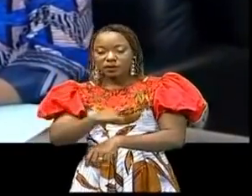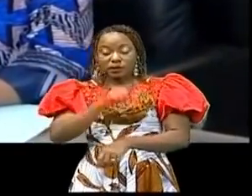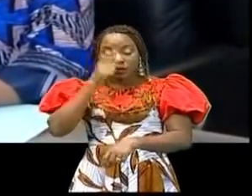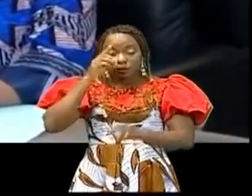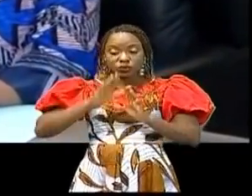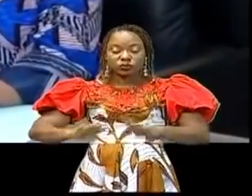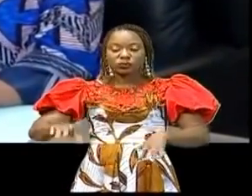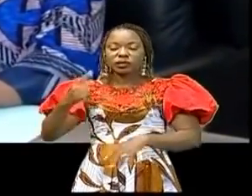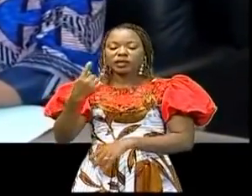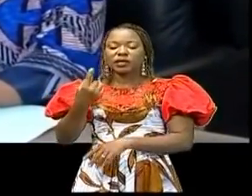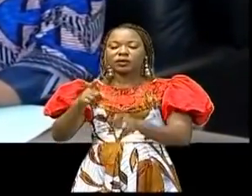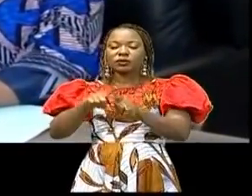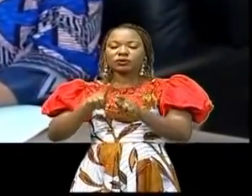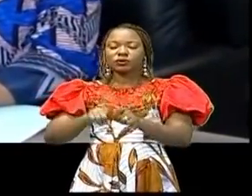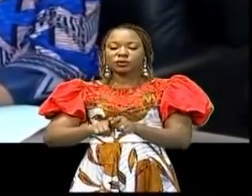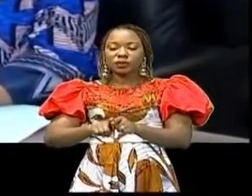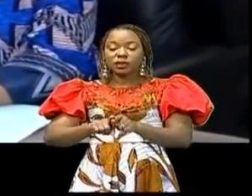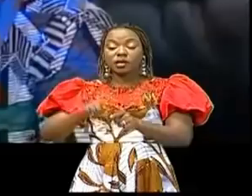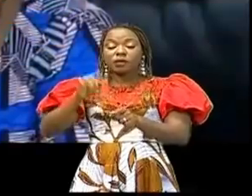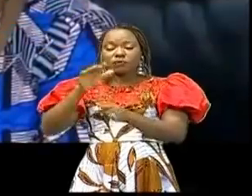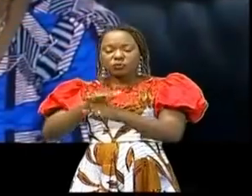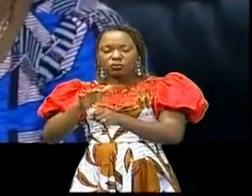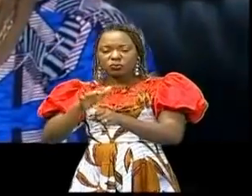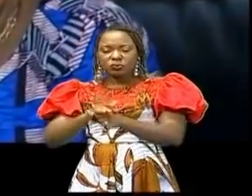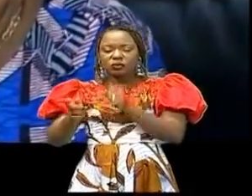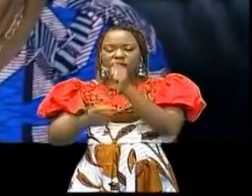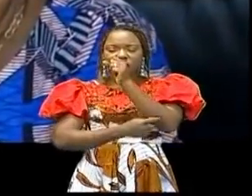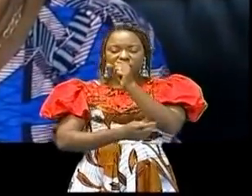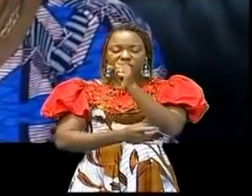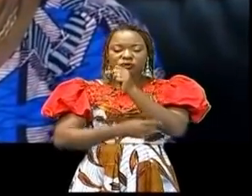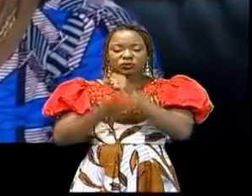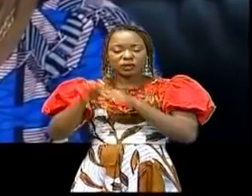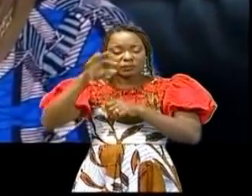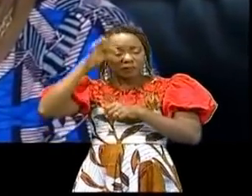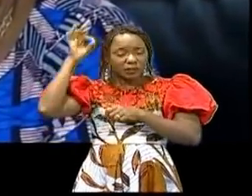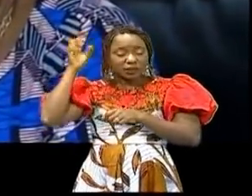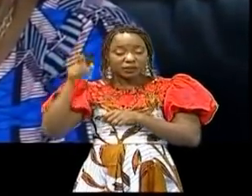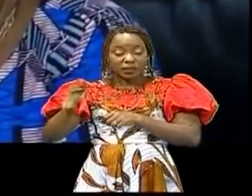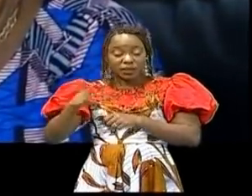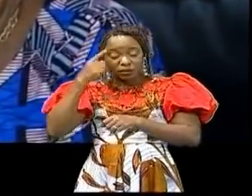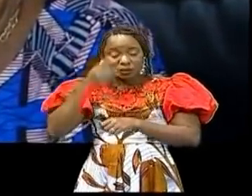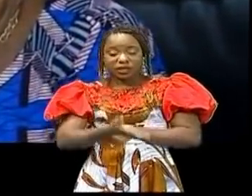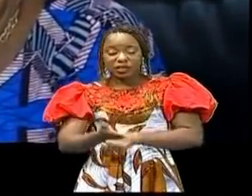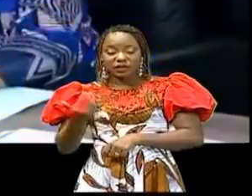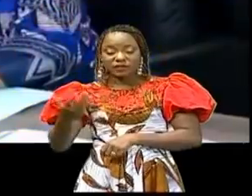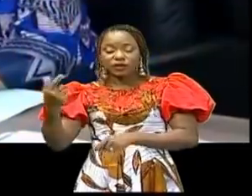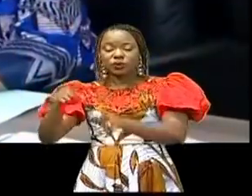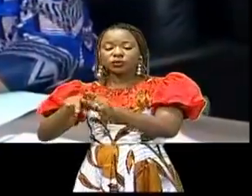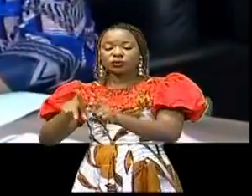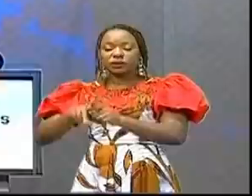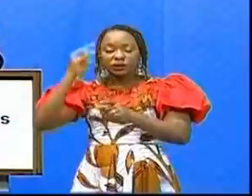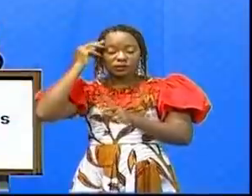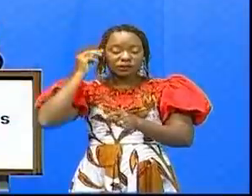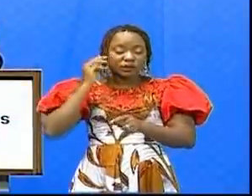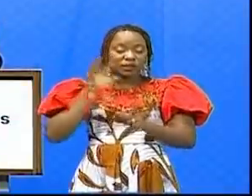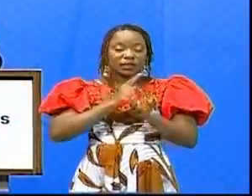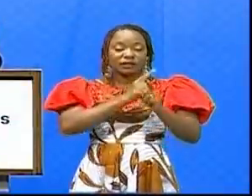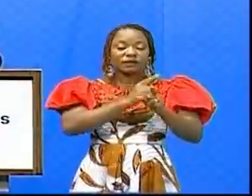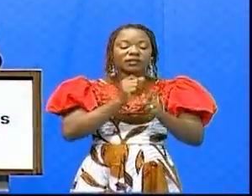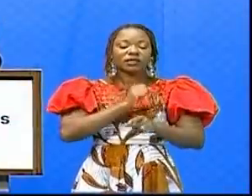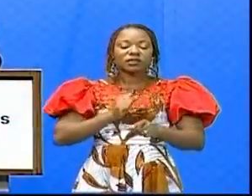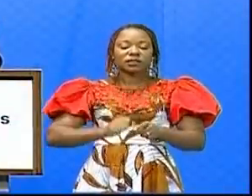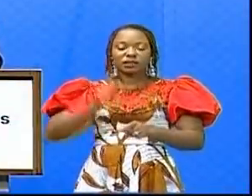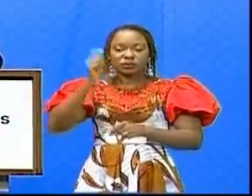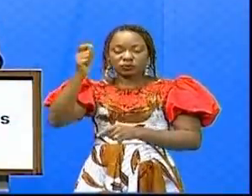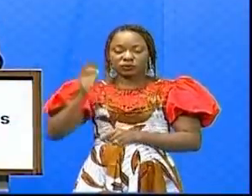Grand Nord, où plusieurs pièges sont posés par les terroristes des ADF. Le ministre de la Défense nationale et ancien combattant